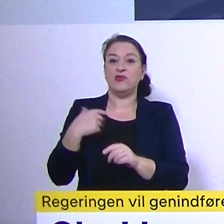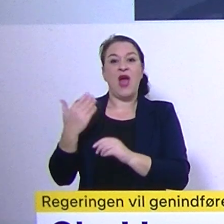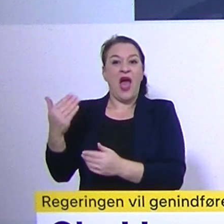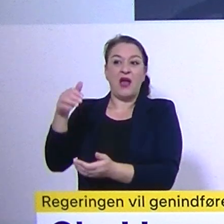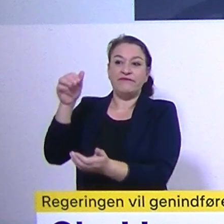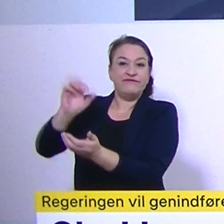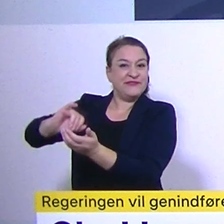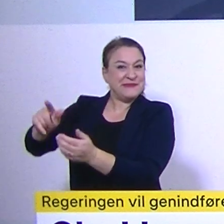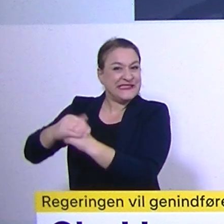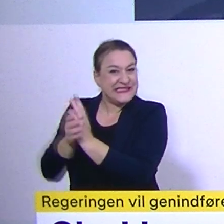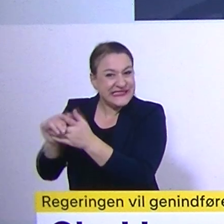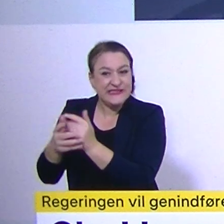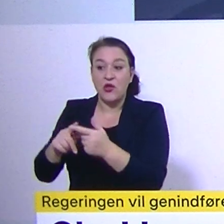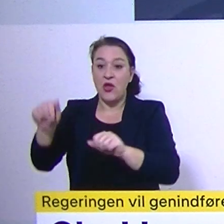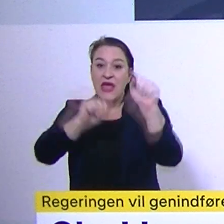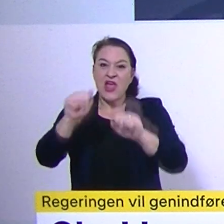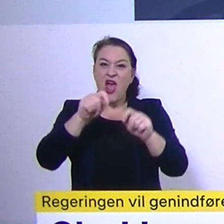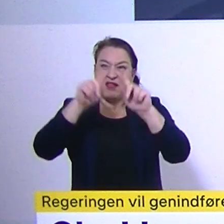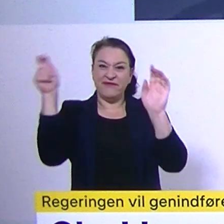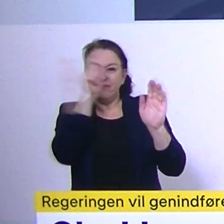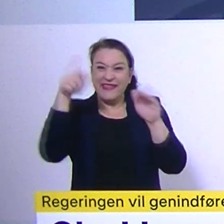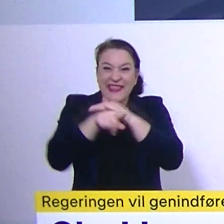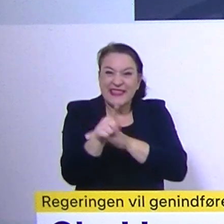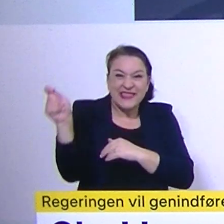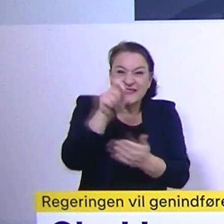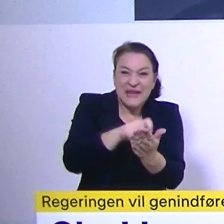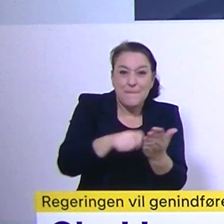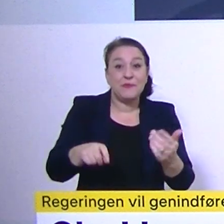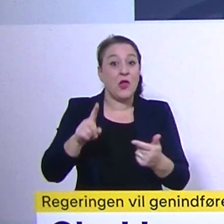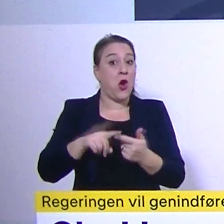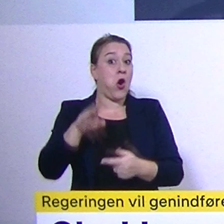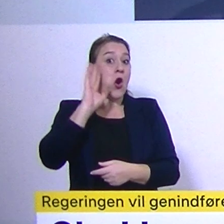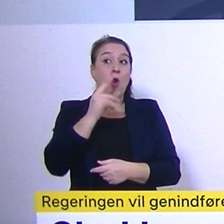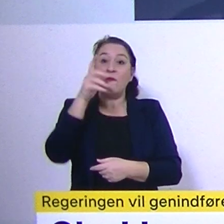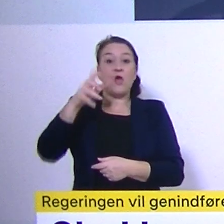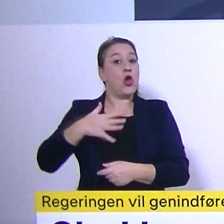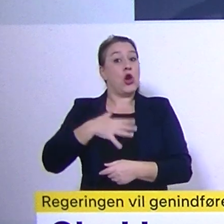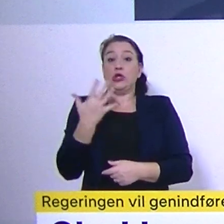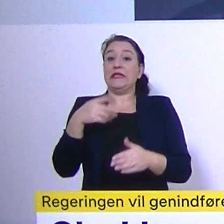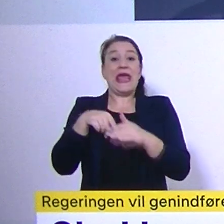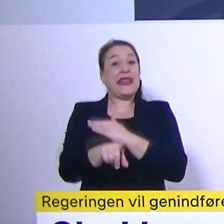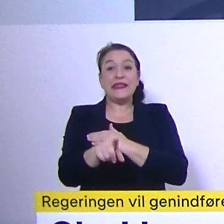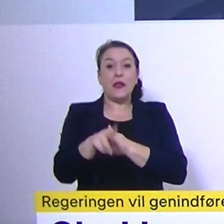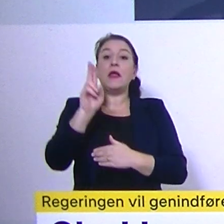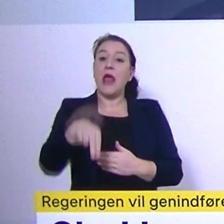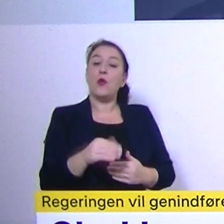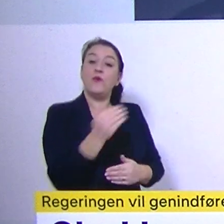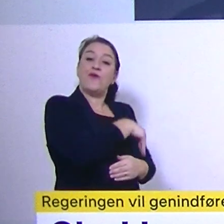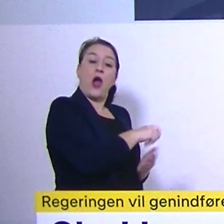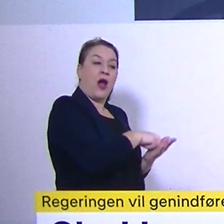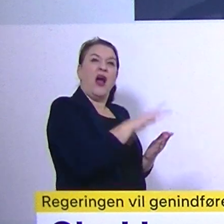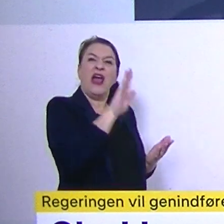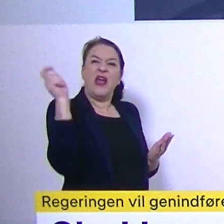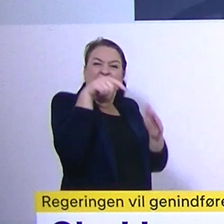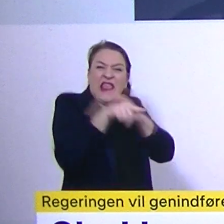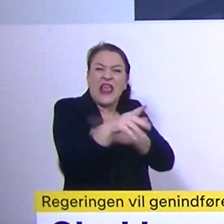Og sådan at vælgere, som ikke ønsker at gå indenfor, får mulighed for at stemme udenfor valgstedet. Man